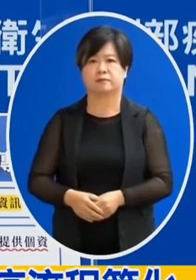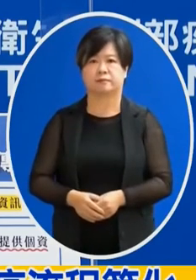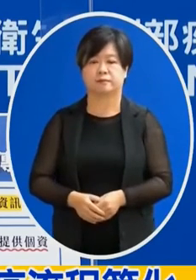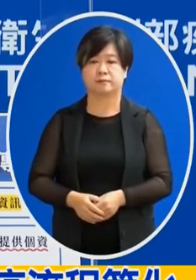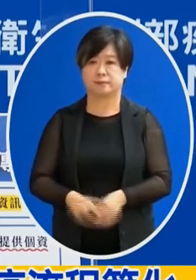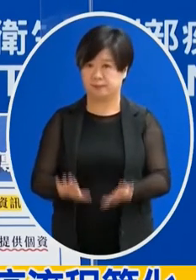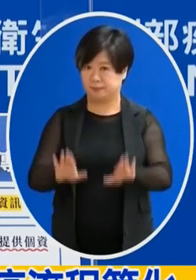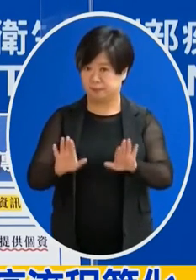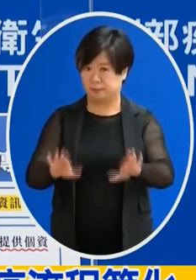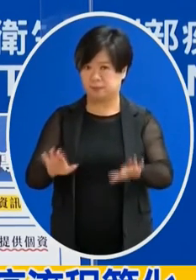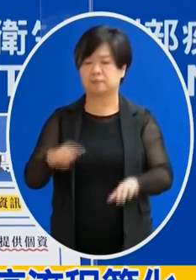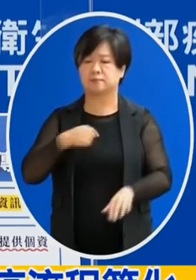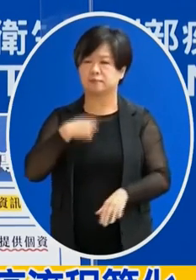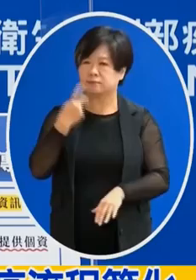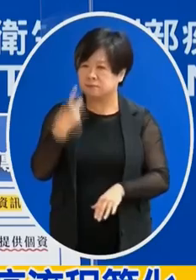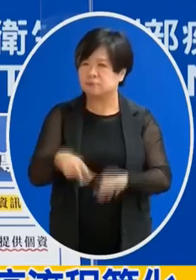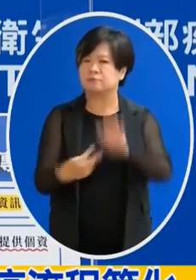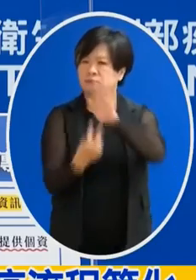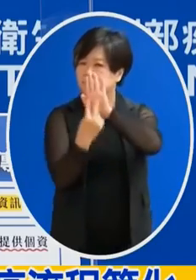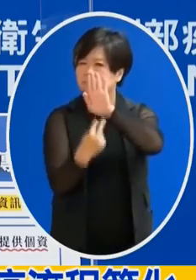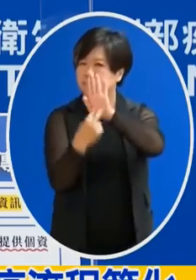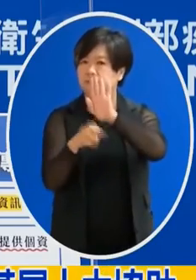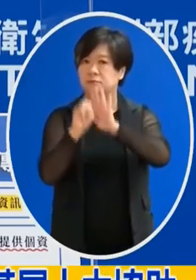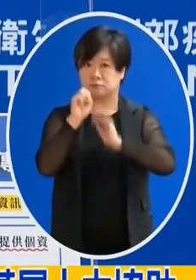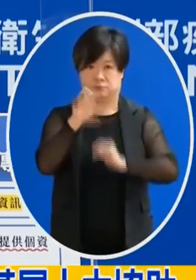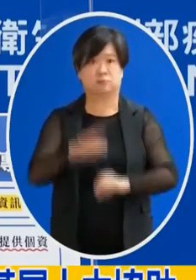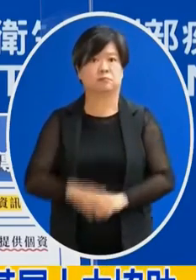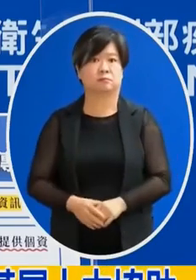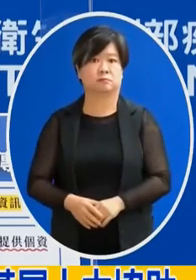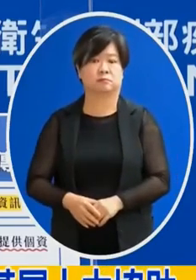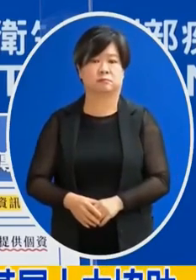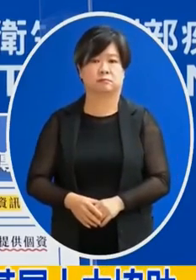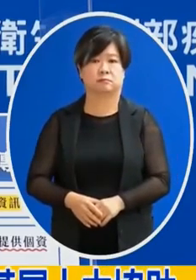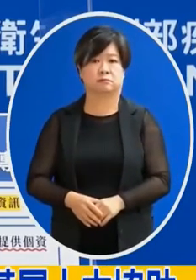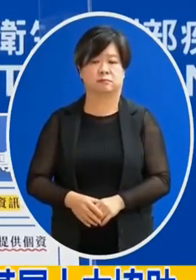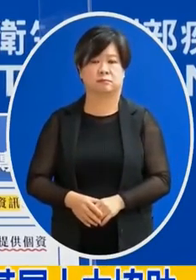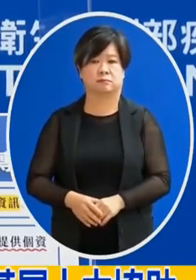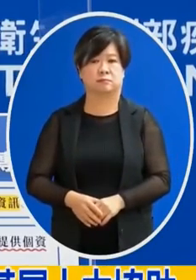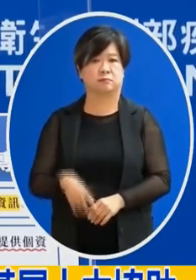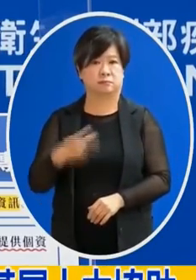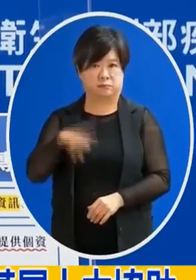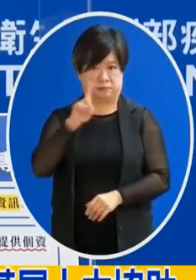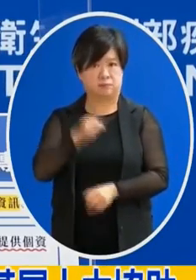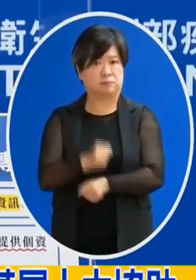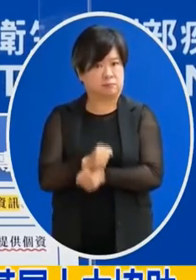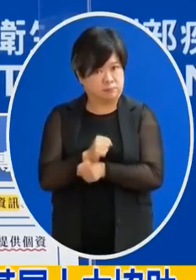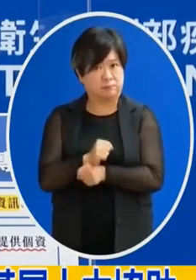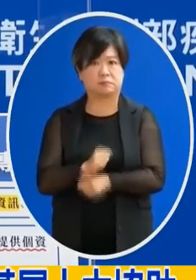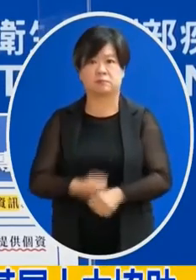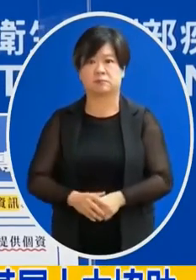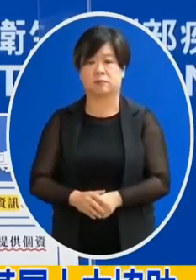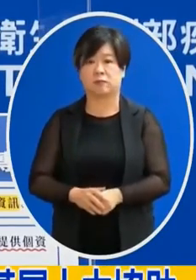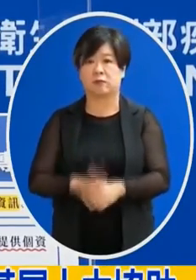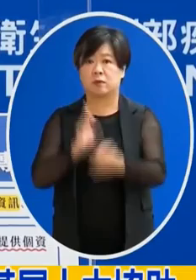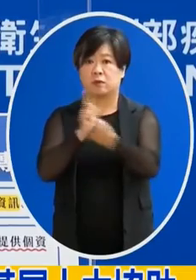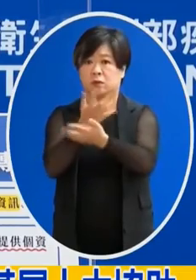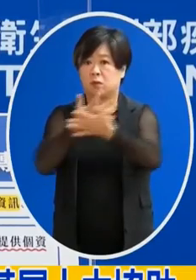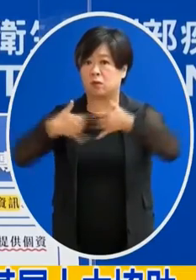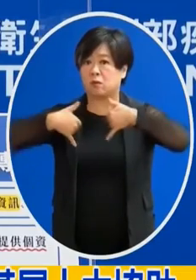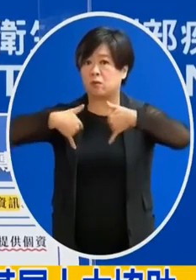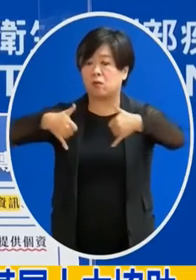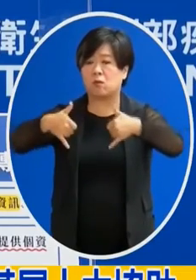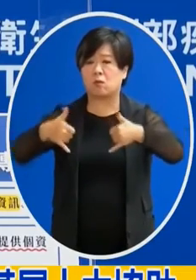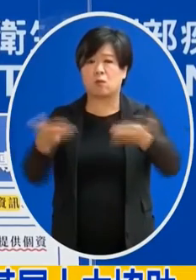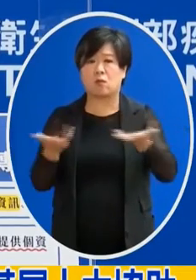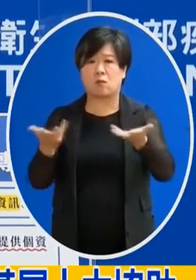那我们这边啊特别来严正来做说明，那还是一样再次的提醒民众啊，对于网络上相